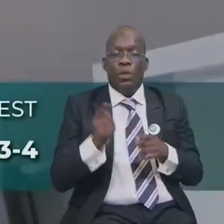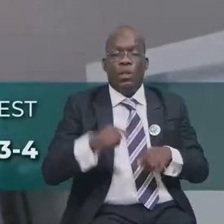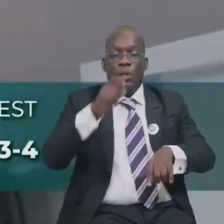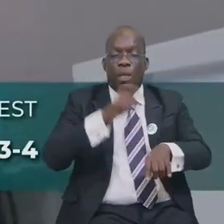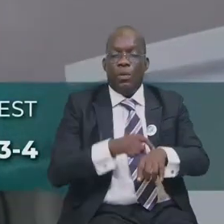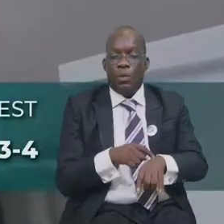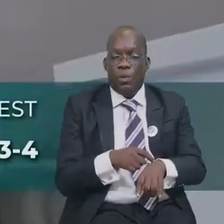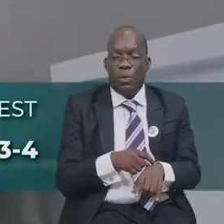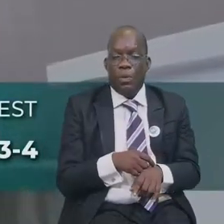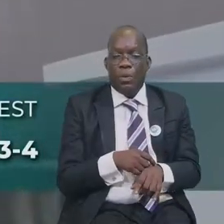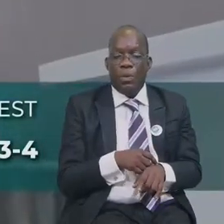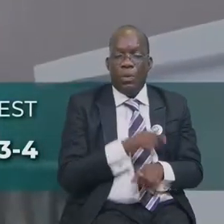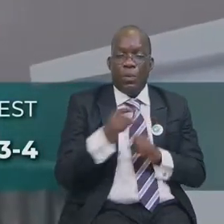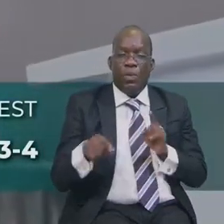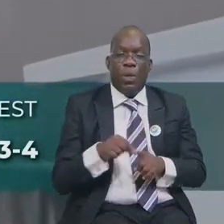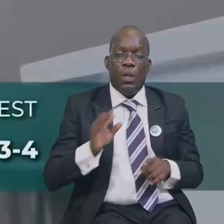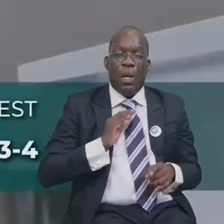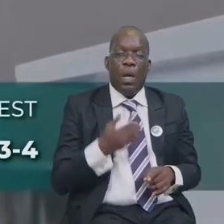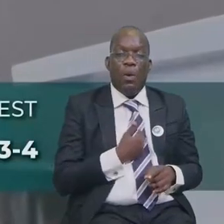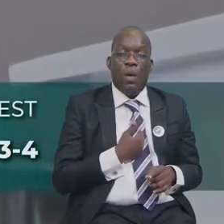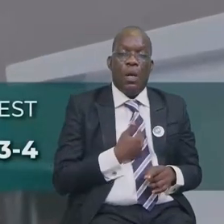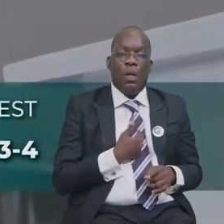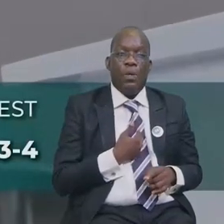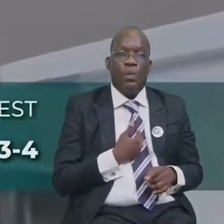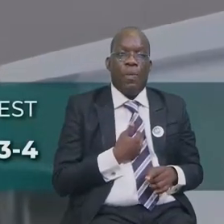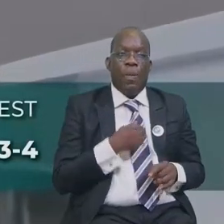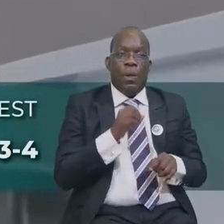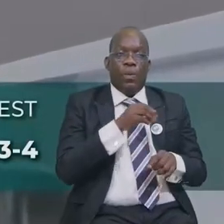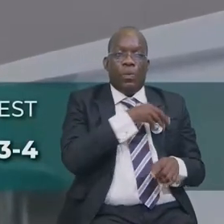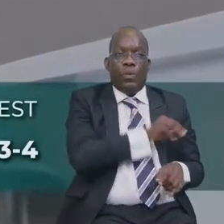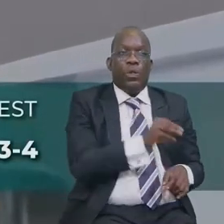période où nos ministères vont porter de fruits.